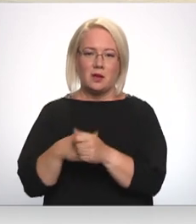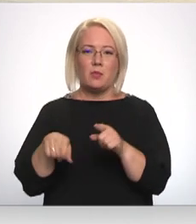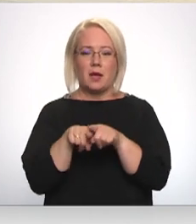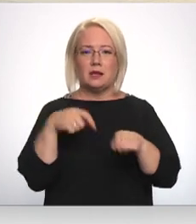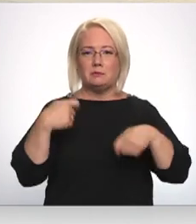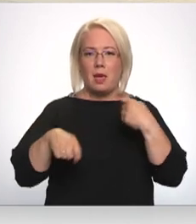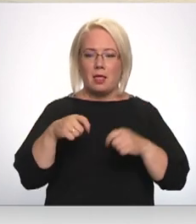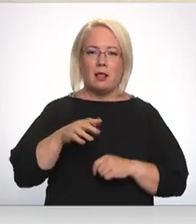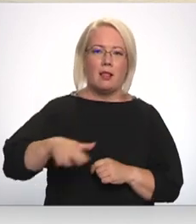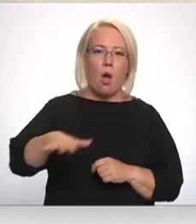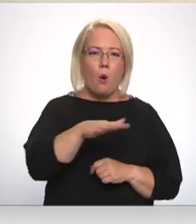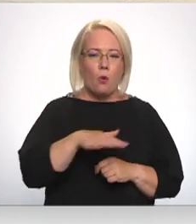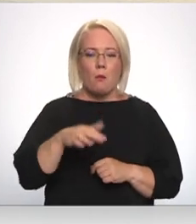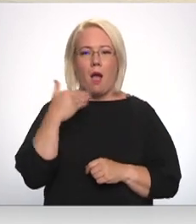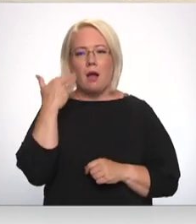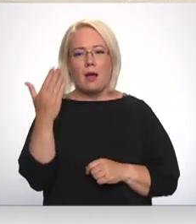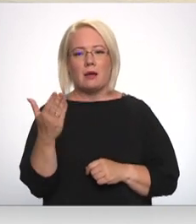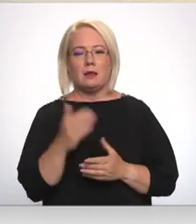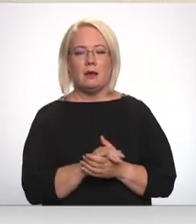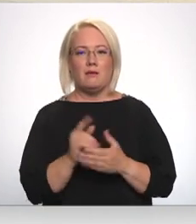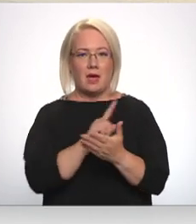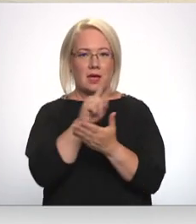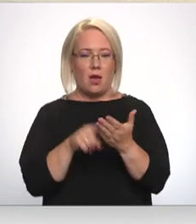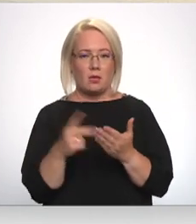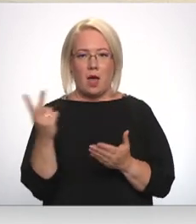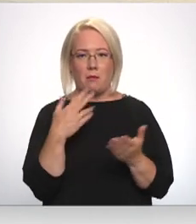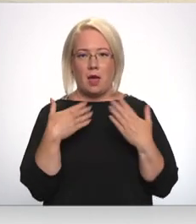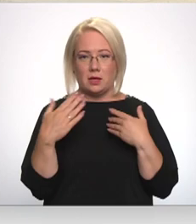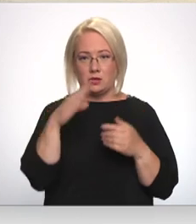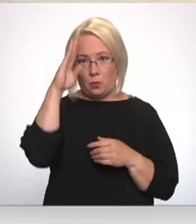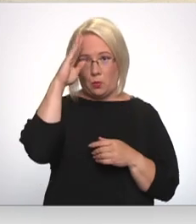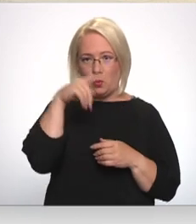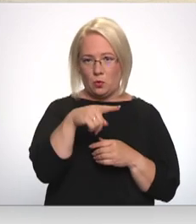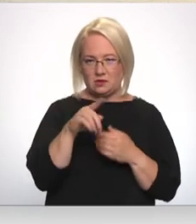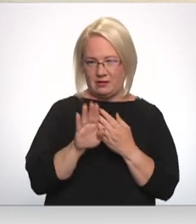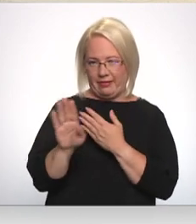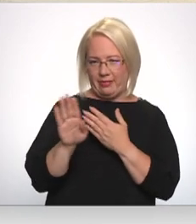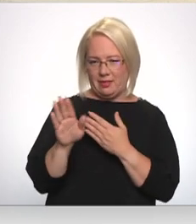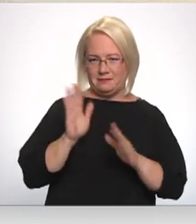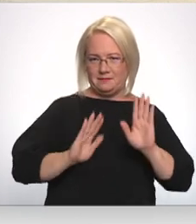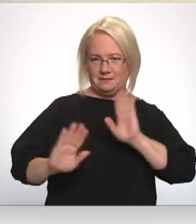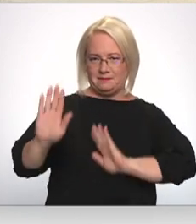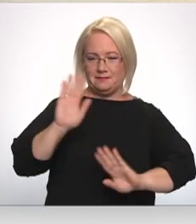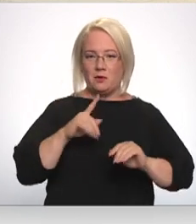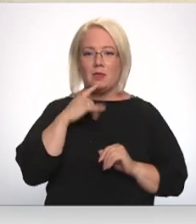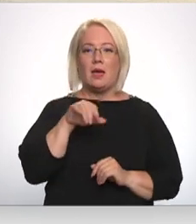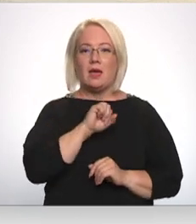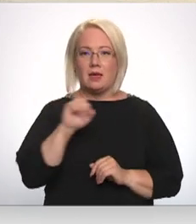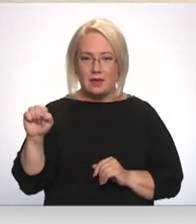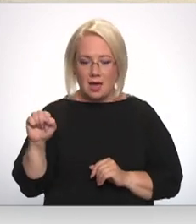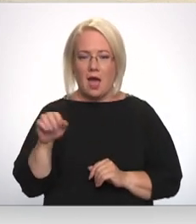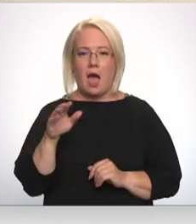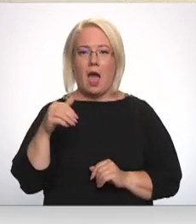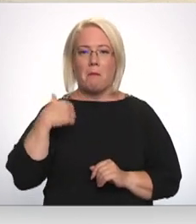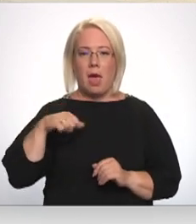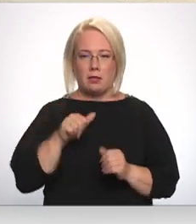spēlēties laukumā, kad viņi ir ārā. Tad šajās attiecībās puisis ir tas, kurš tāds distancētāks, jā? Jā, sanāk, ka Vakīlija skraida viņam